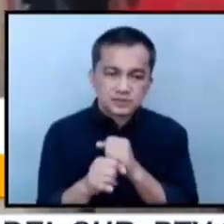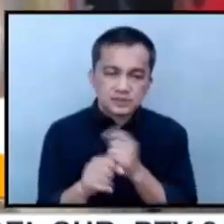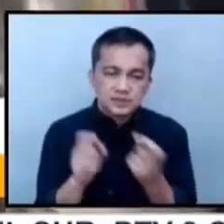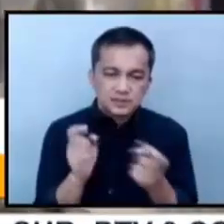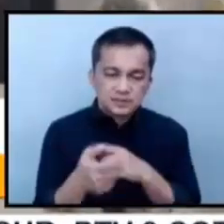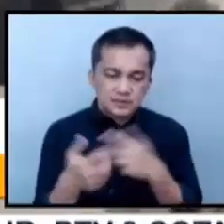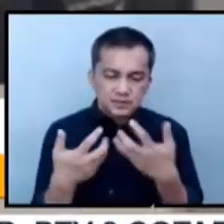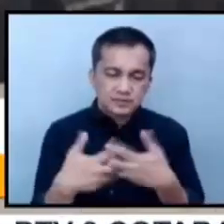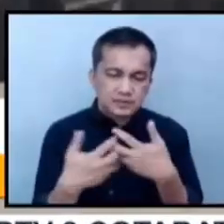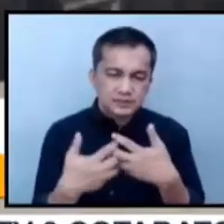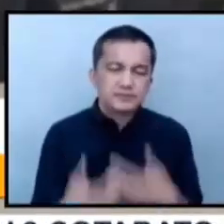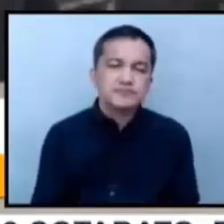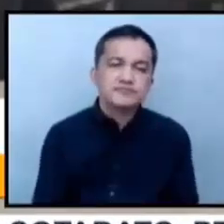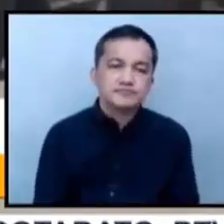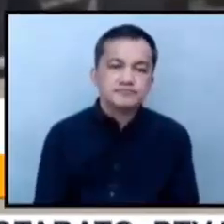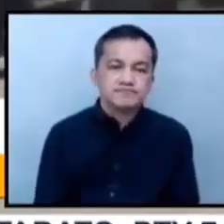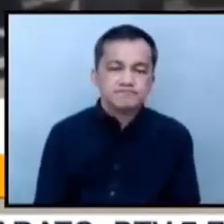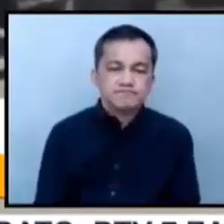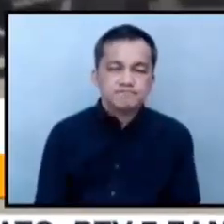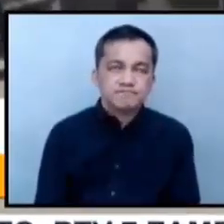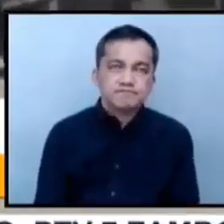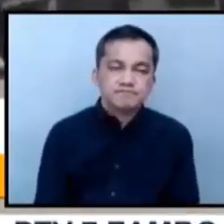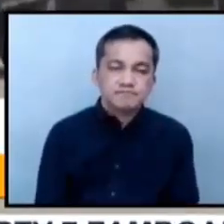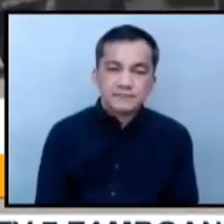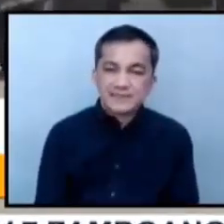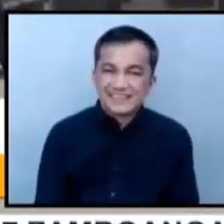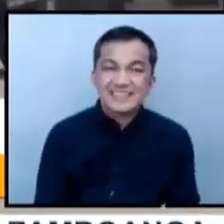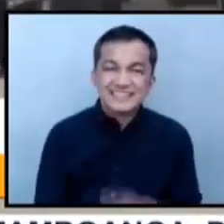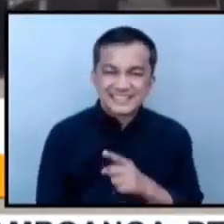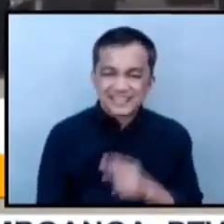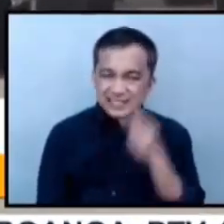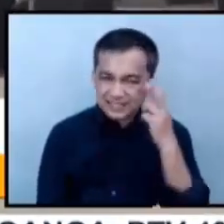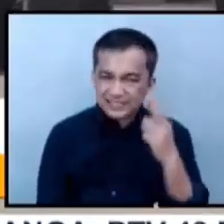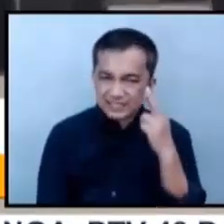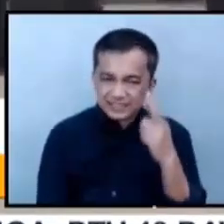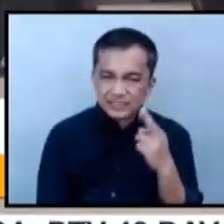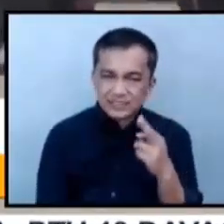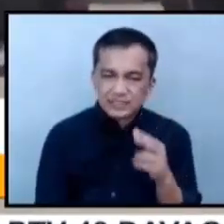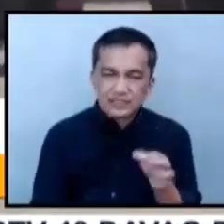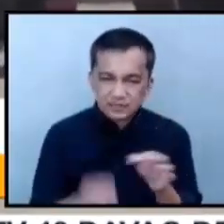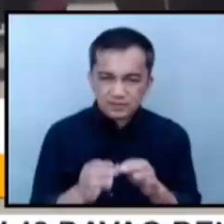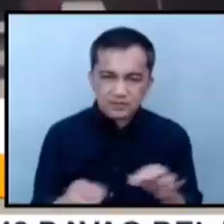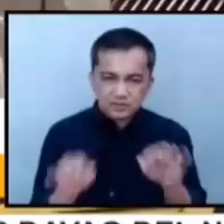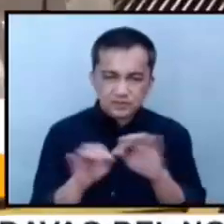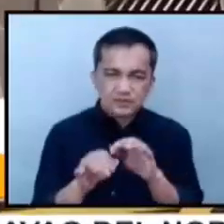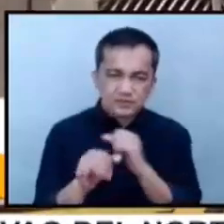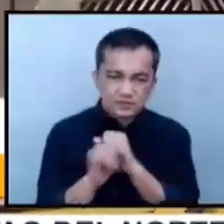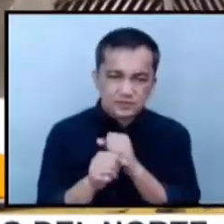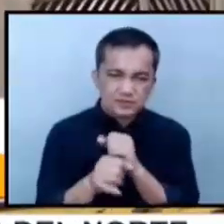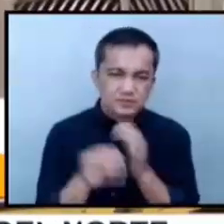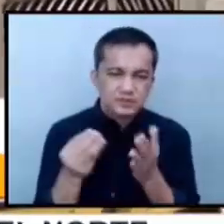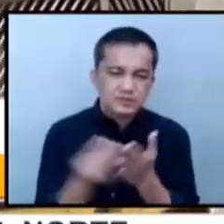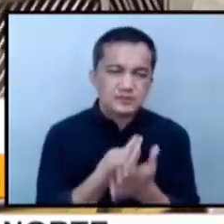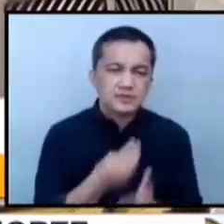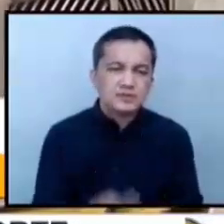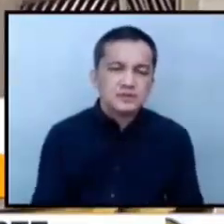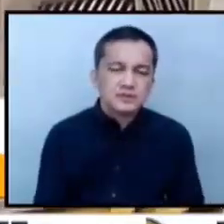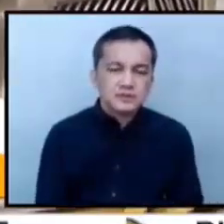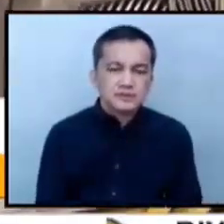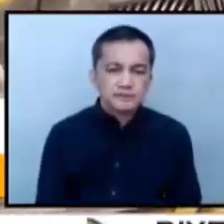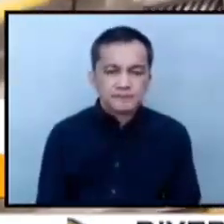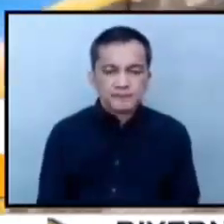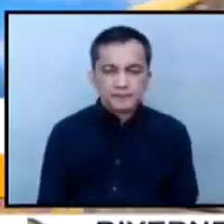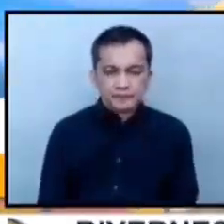mga yan so ito po ang dahilan kung bakit mahalaga ang gpne modernization ngayon